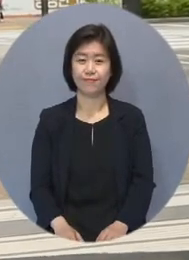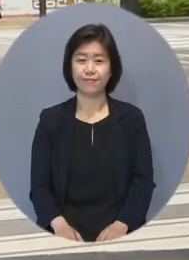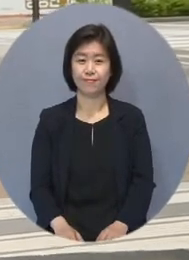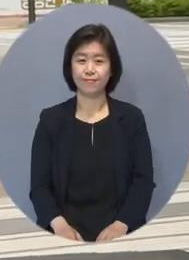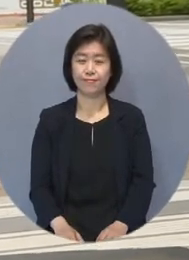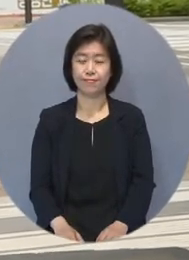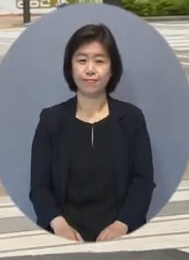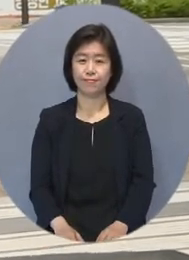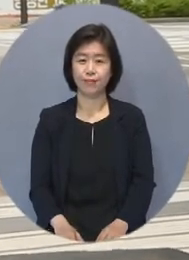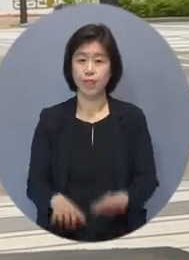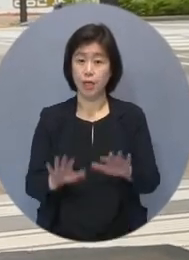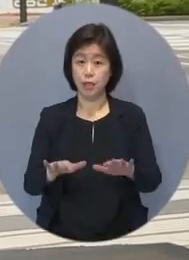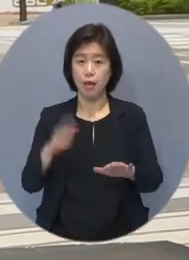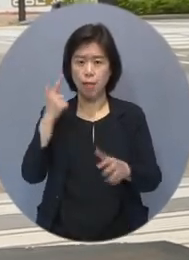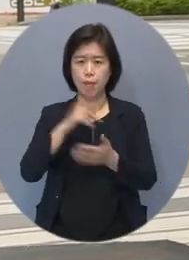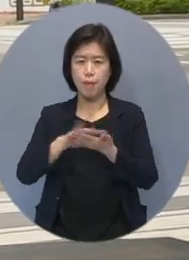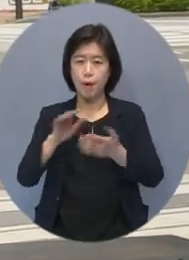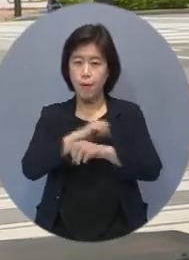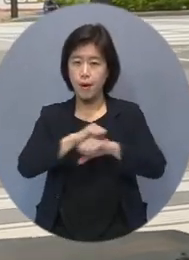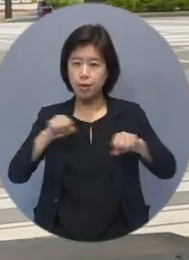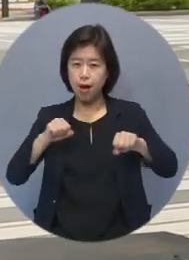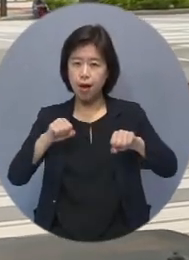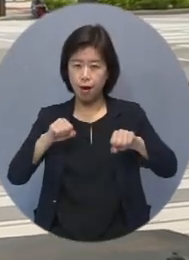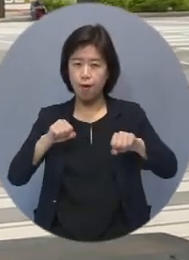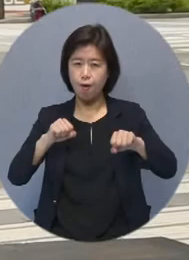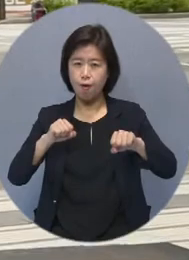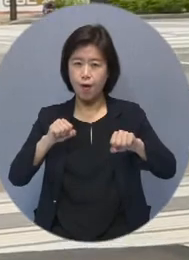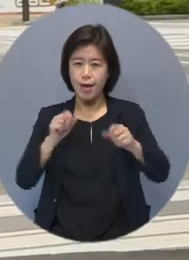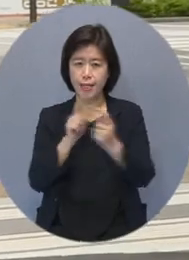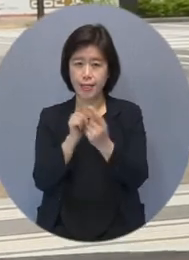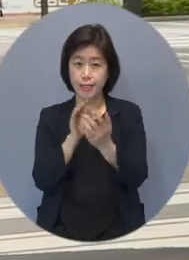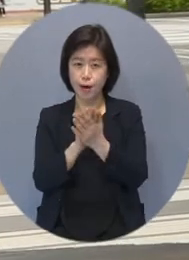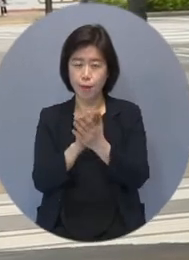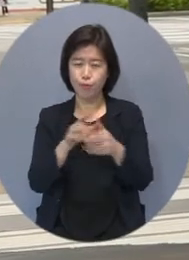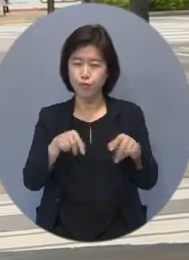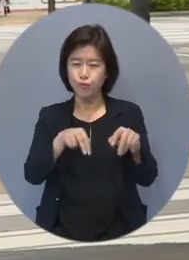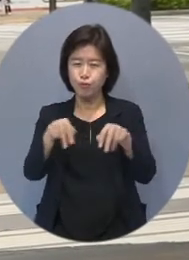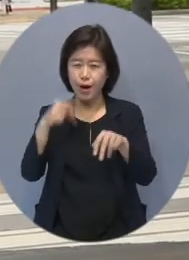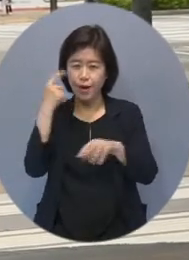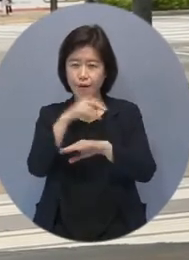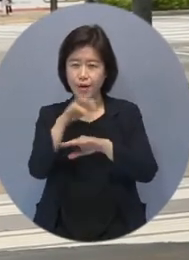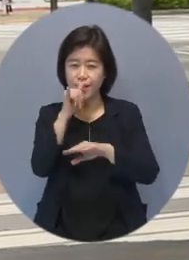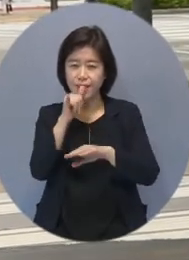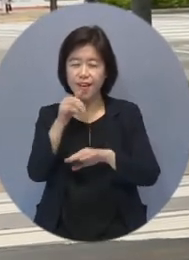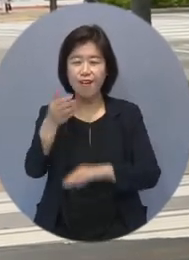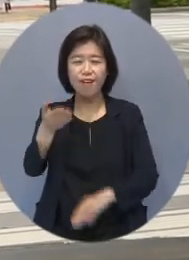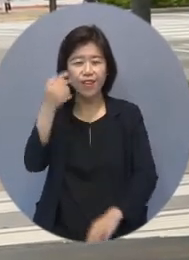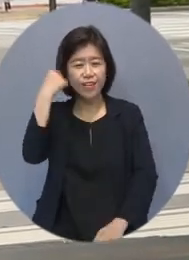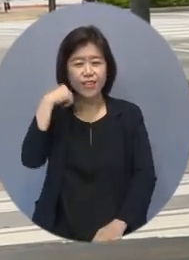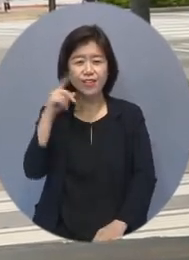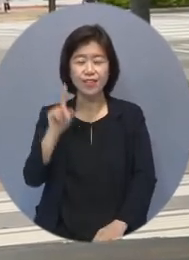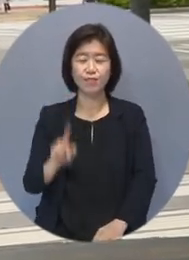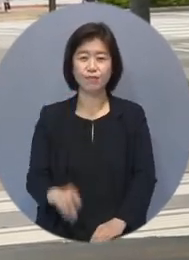그 평화광장 탐방을 좀 앞두고 있는데 기분이 어때요?